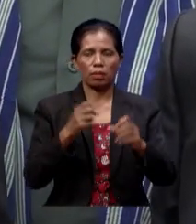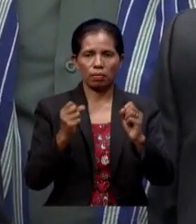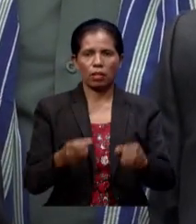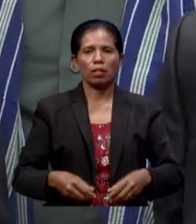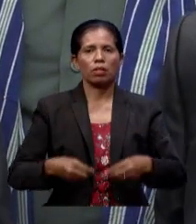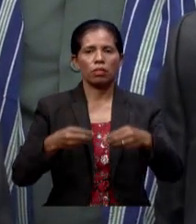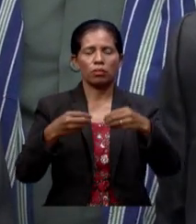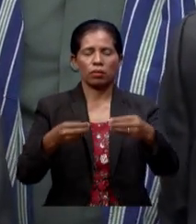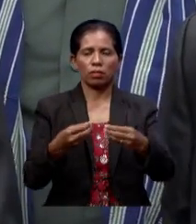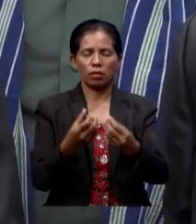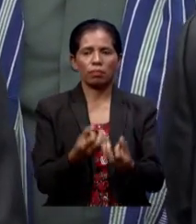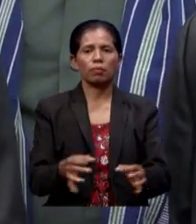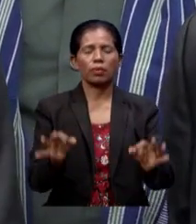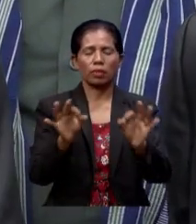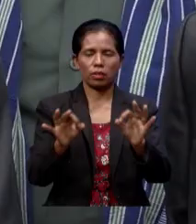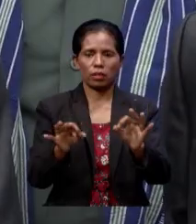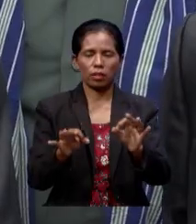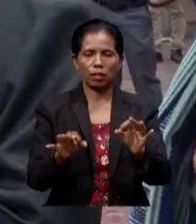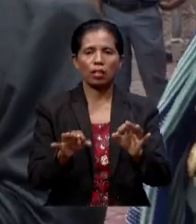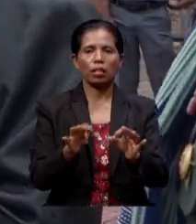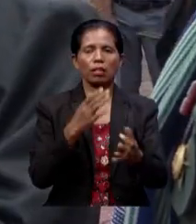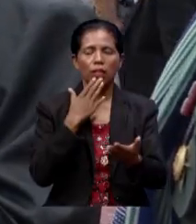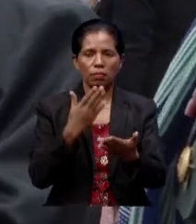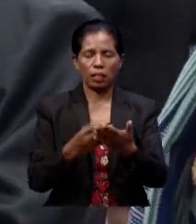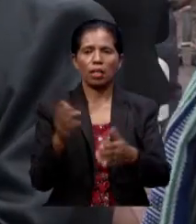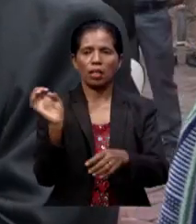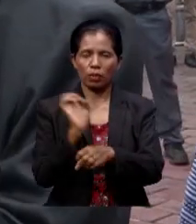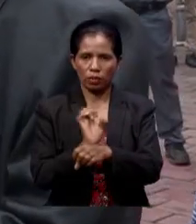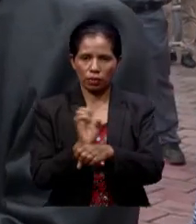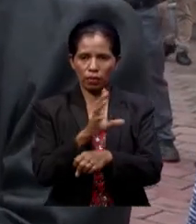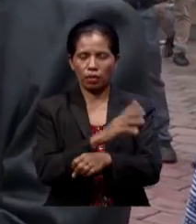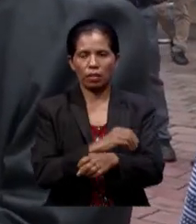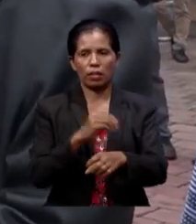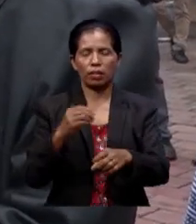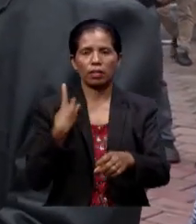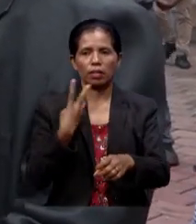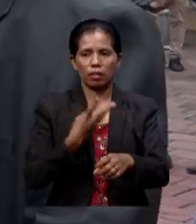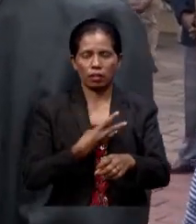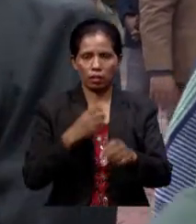untuk connectivity, untuk ekonomi, people to people contact